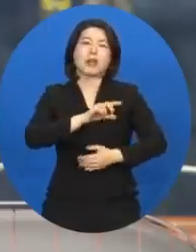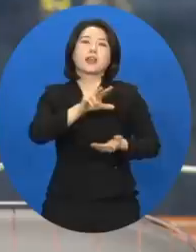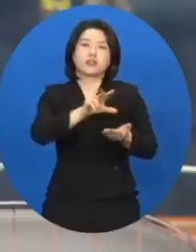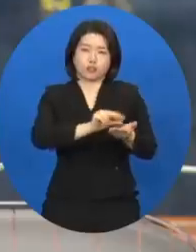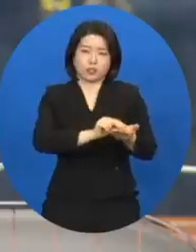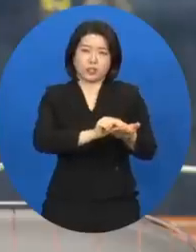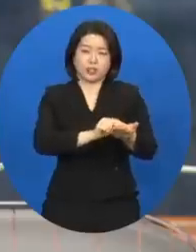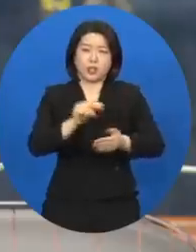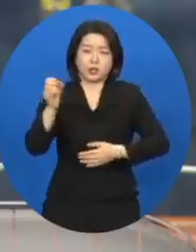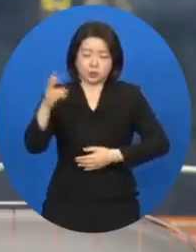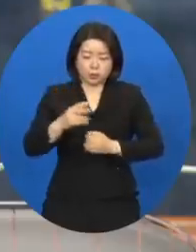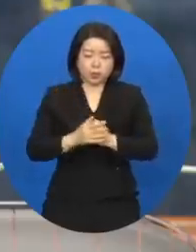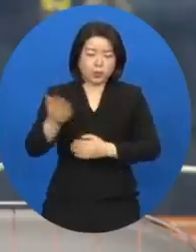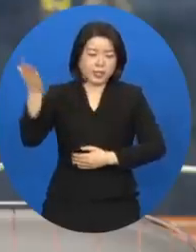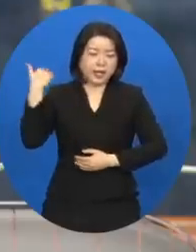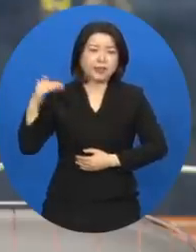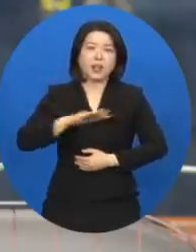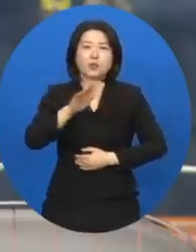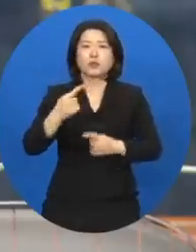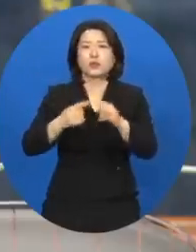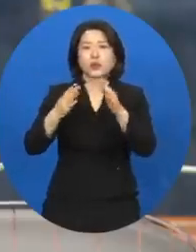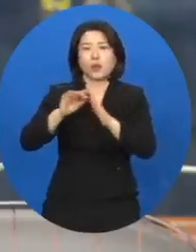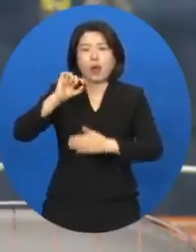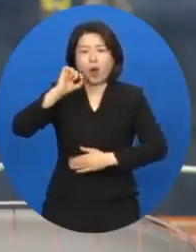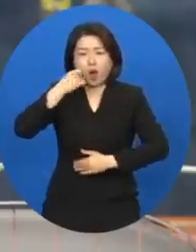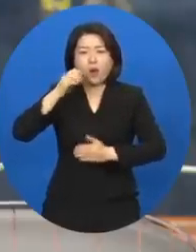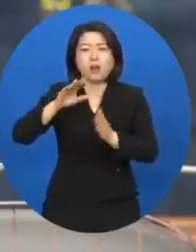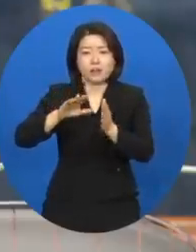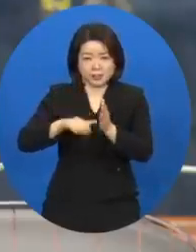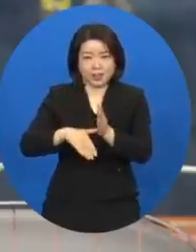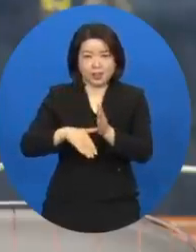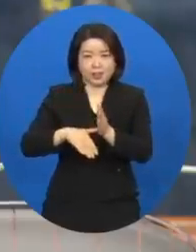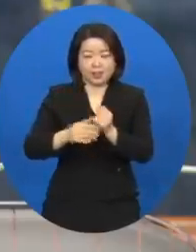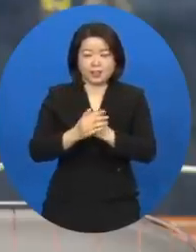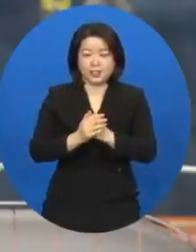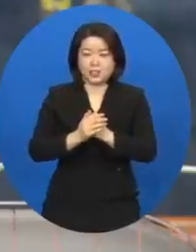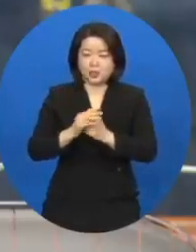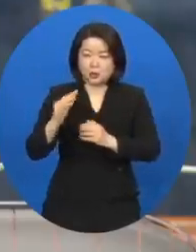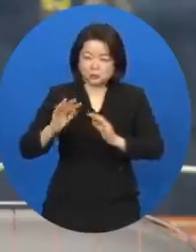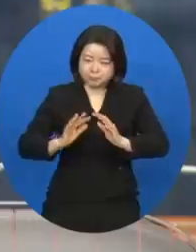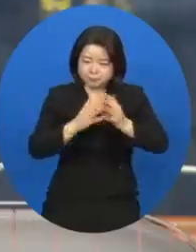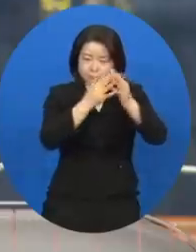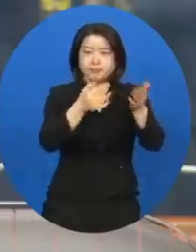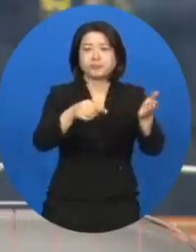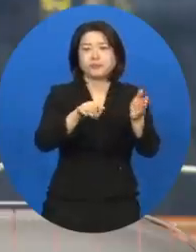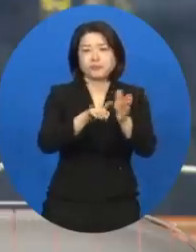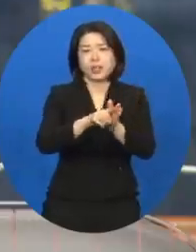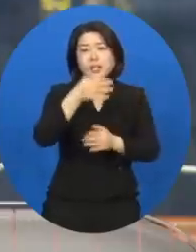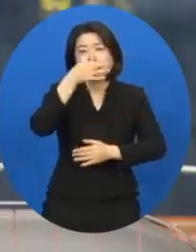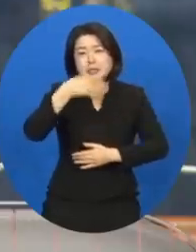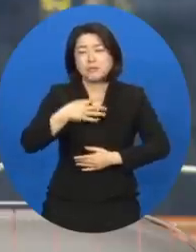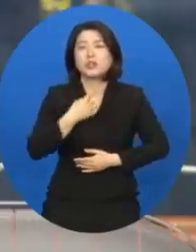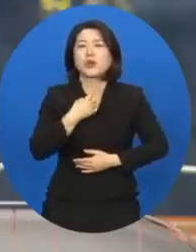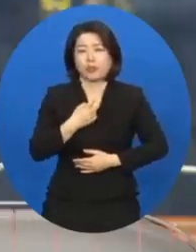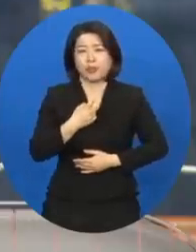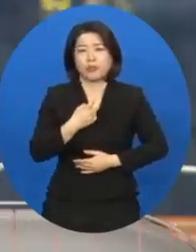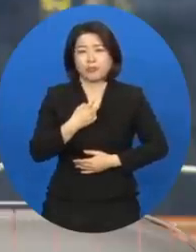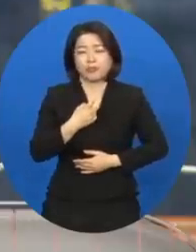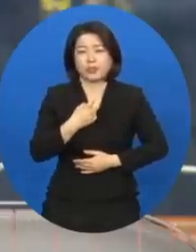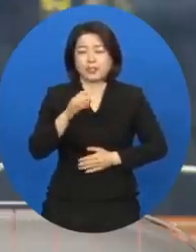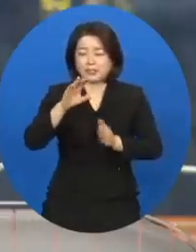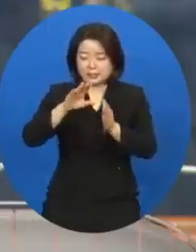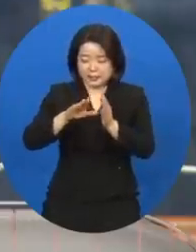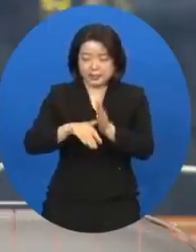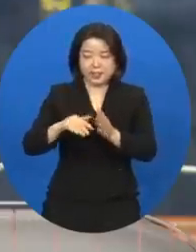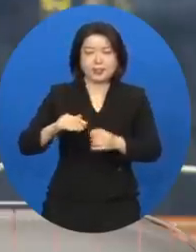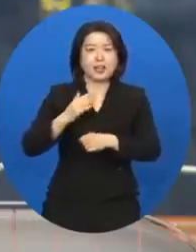교회 어려웠던 때 이 성전 예배당 건축을 위해서 참 힘들었던 그때